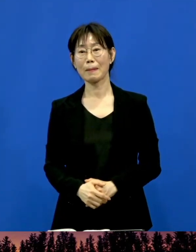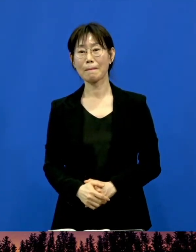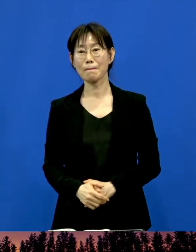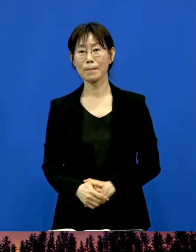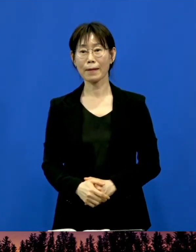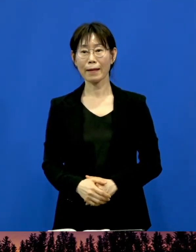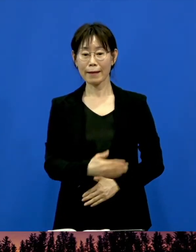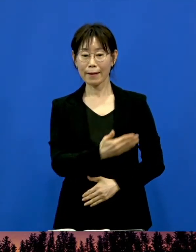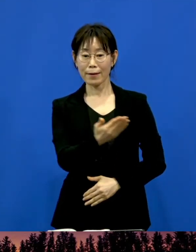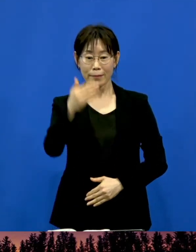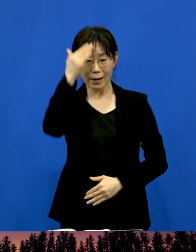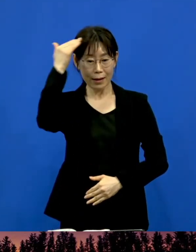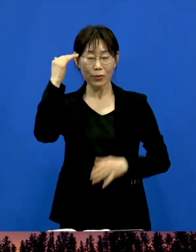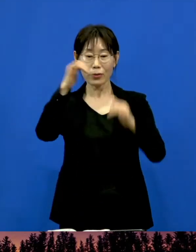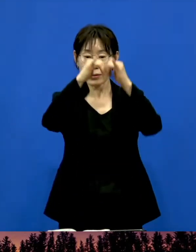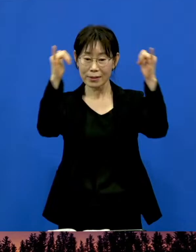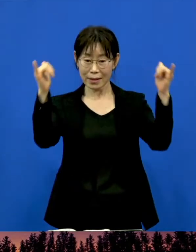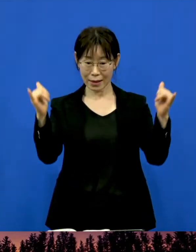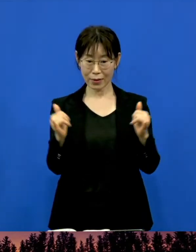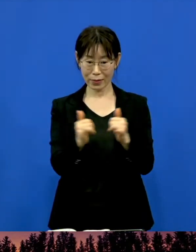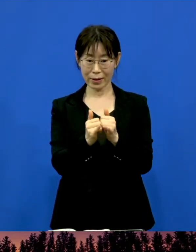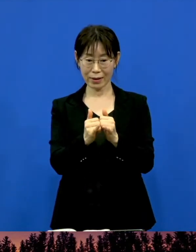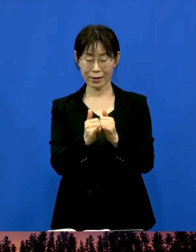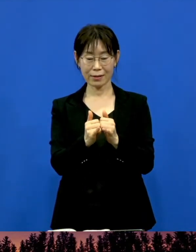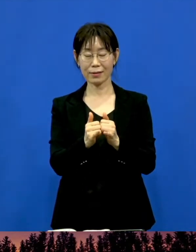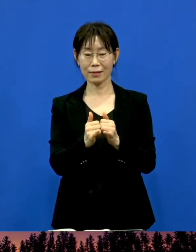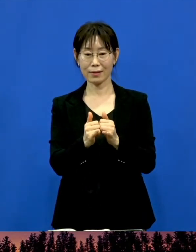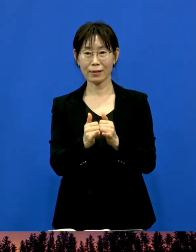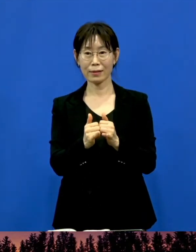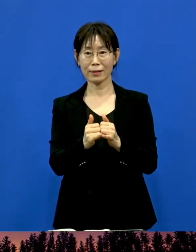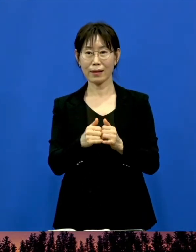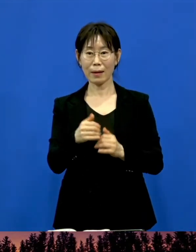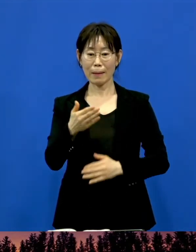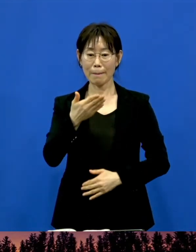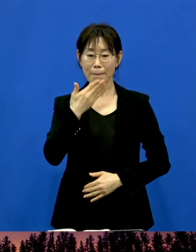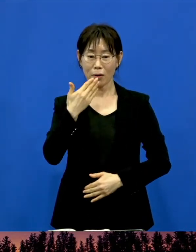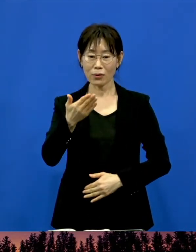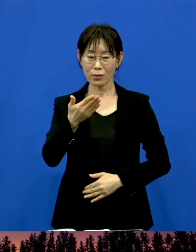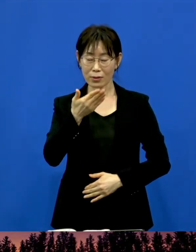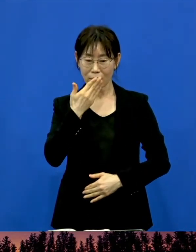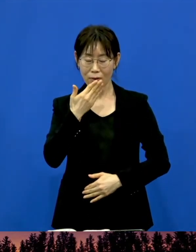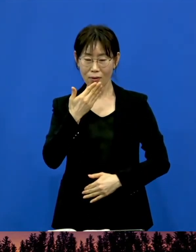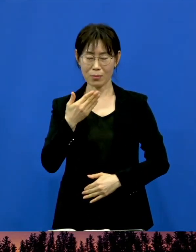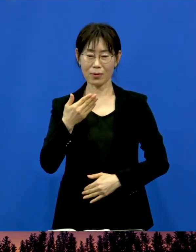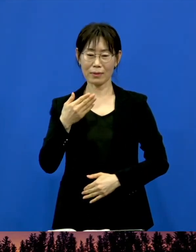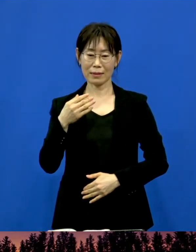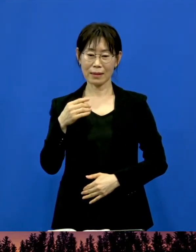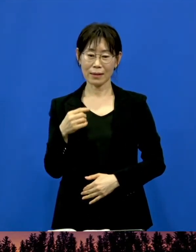여러분, 우리 한국 사회는 굉장히 자극적인 걸 찾는 편이에요. 먹는 것도 굉장히 자극적이에요, 우리나라가.